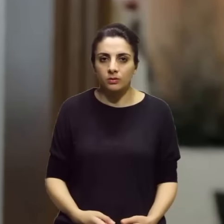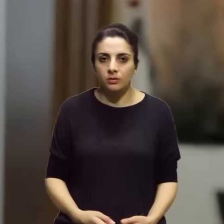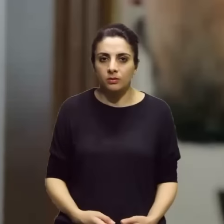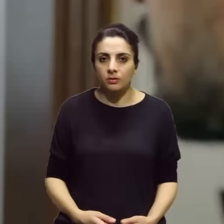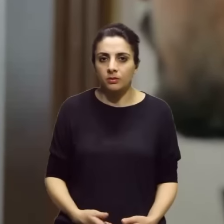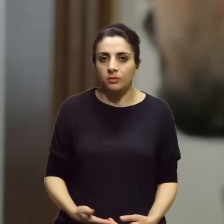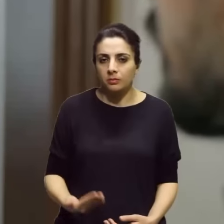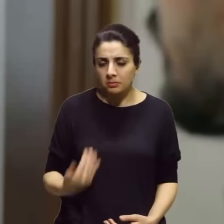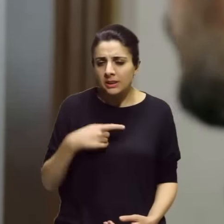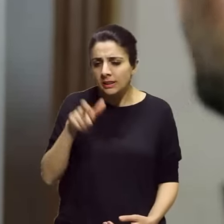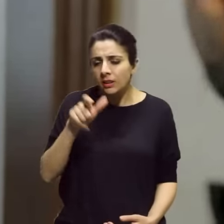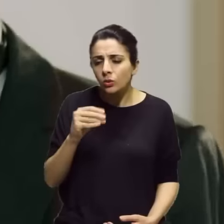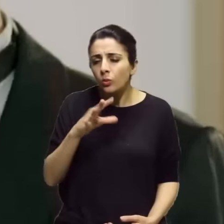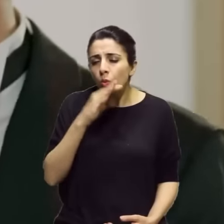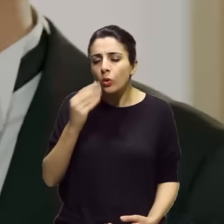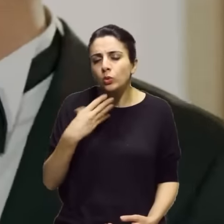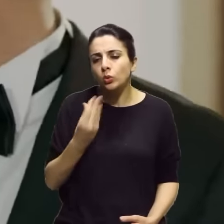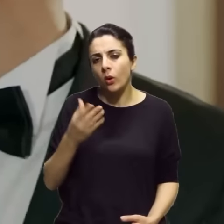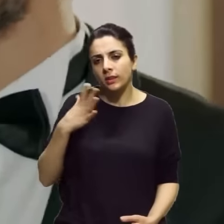Ben seni tabii ki mutlu olmanı çok isterim.